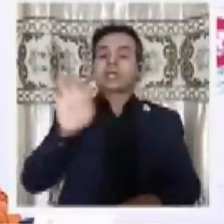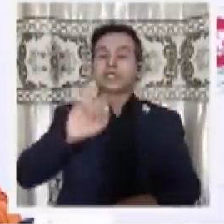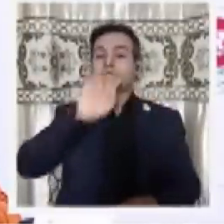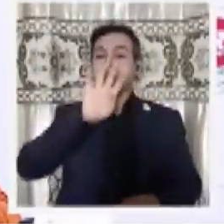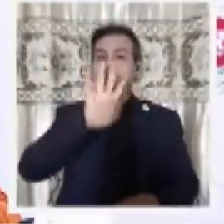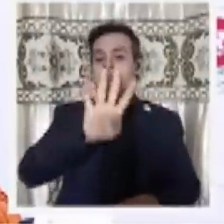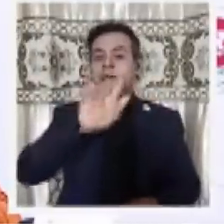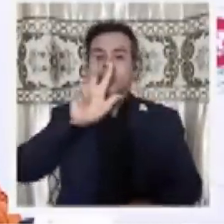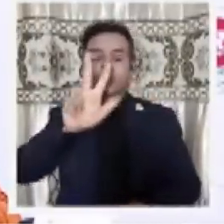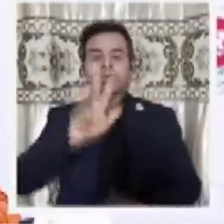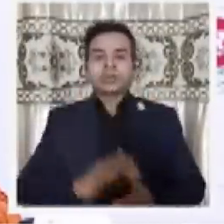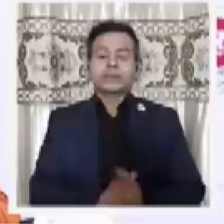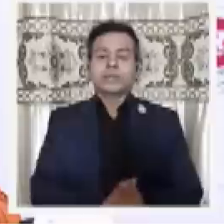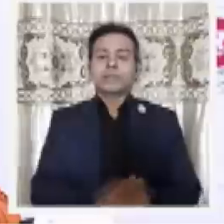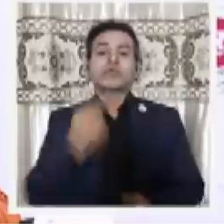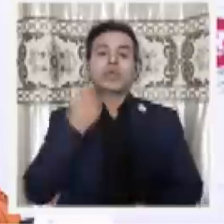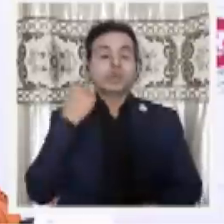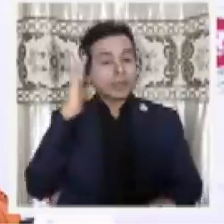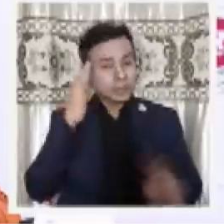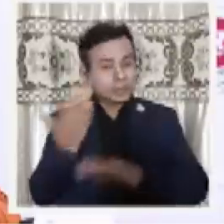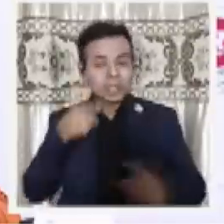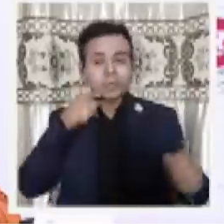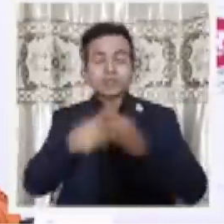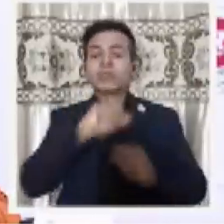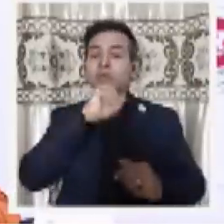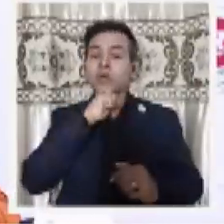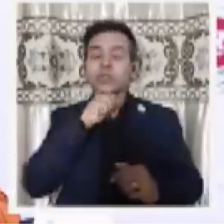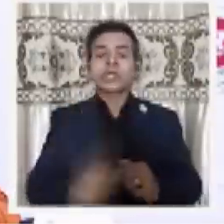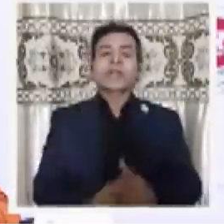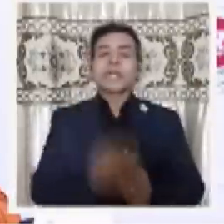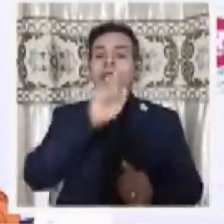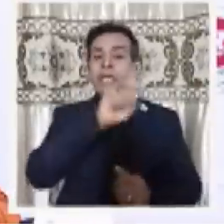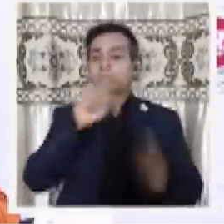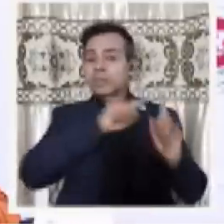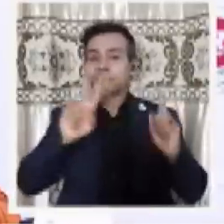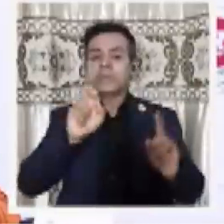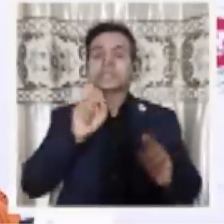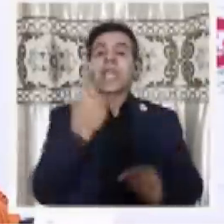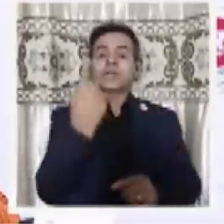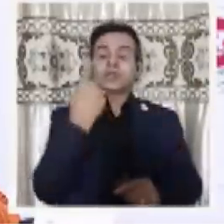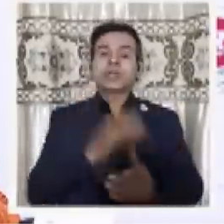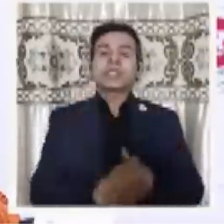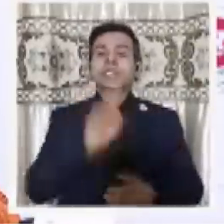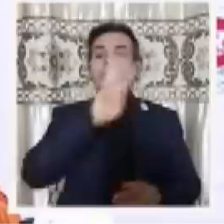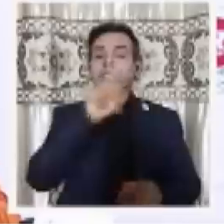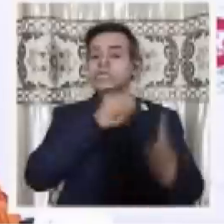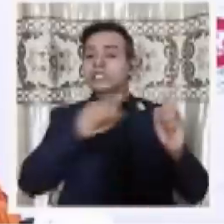এ পর্যন্ত পুরুষ মৃত্যুবরণ করেছেন 1,703 জন এবং নারী 448 জন।